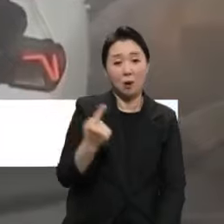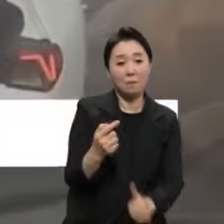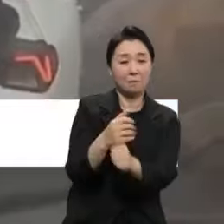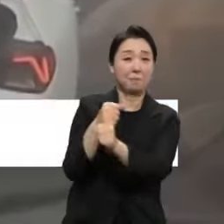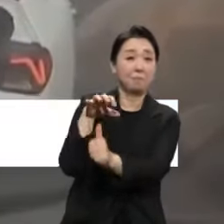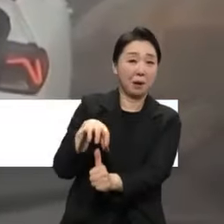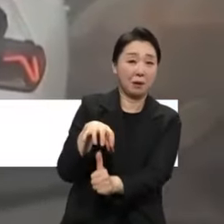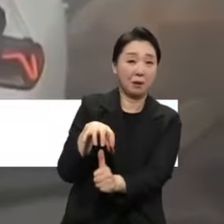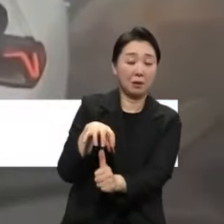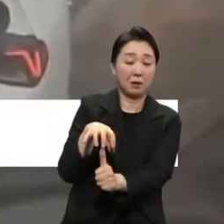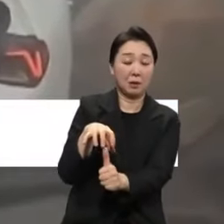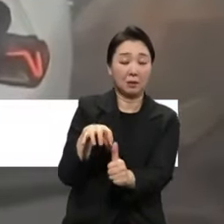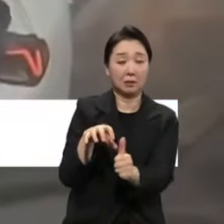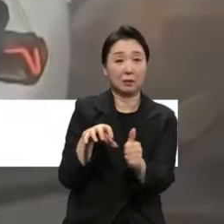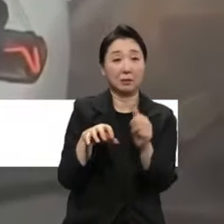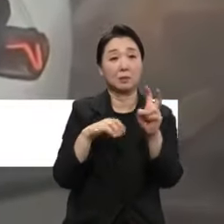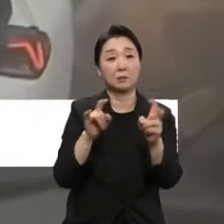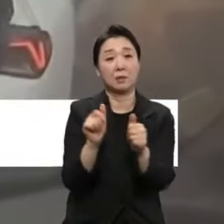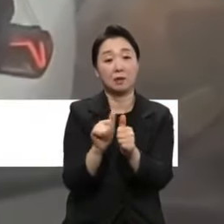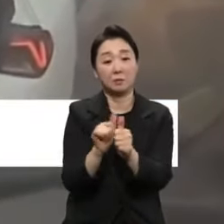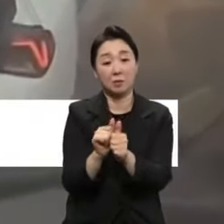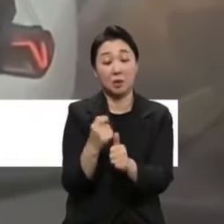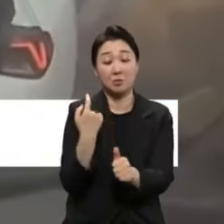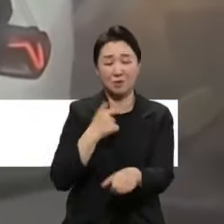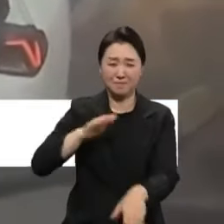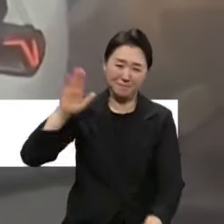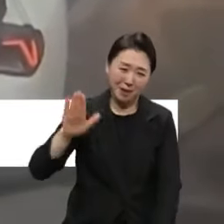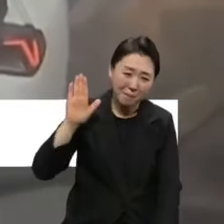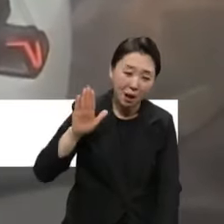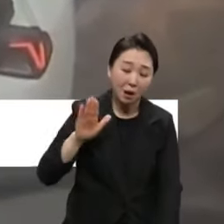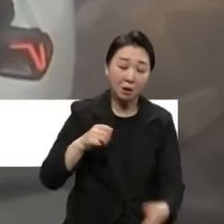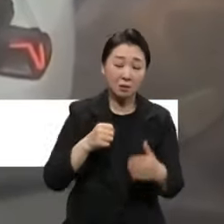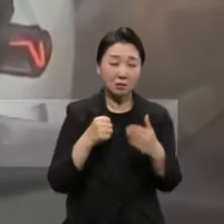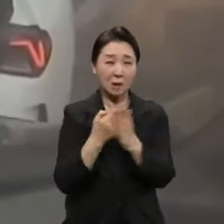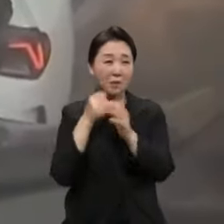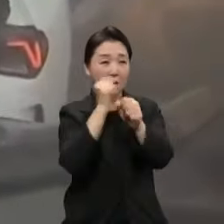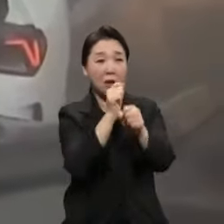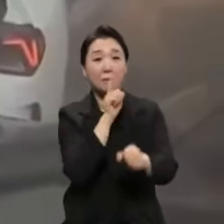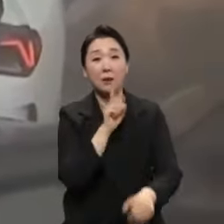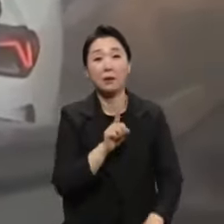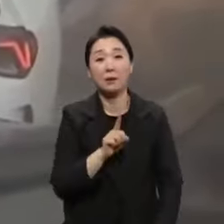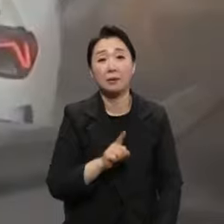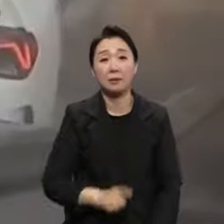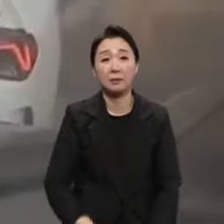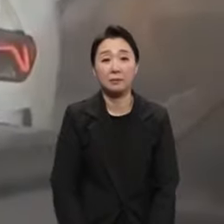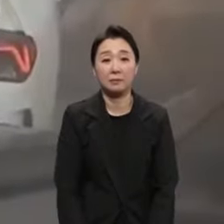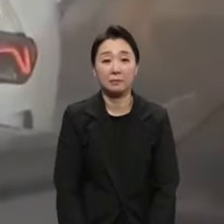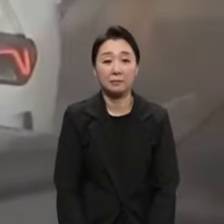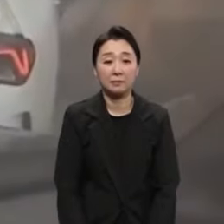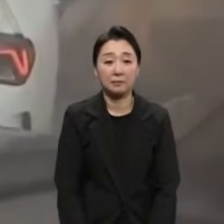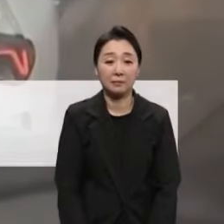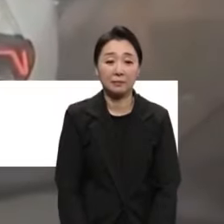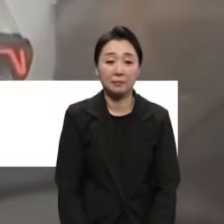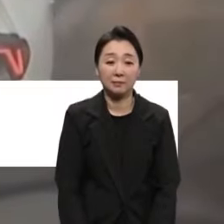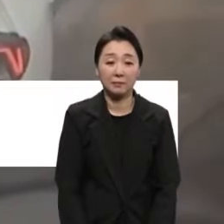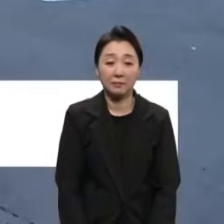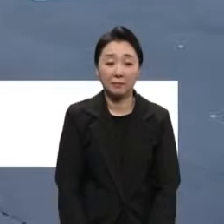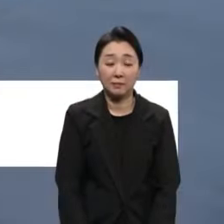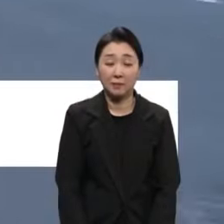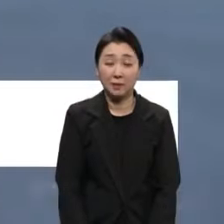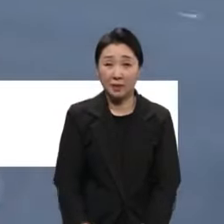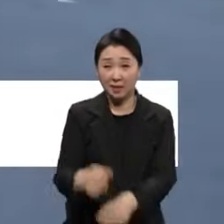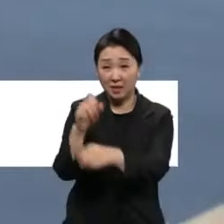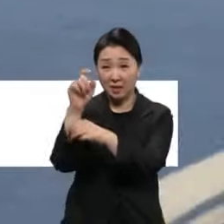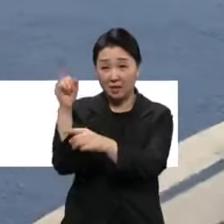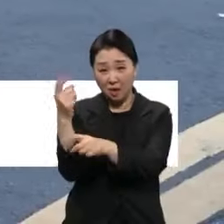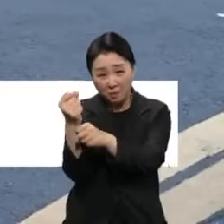붙잡힌 뒤 20대 남성은 뒤에서 경적을 울리고 위협해 그랬다고 주장했습니다. 알루미늄 재질이고